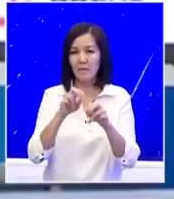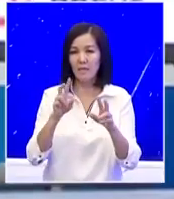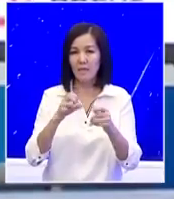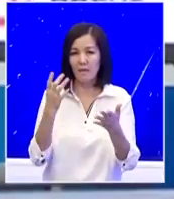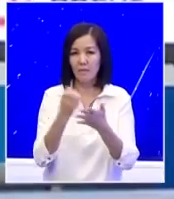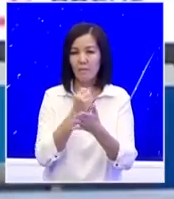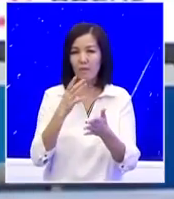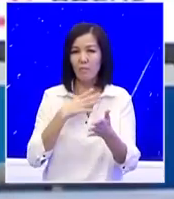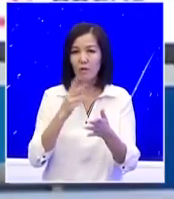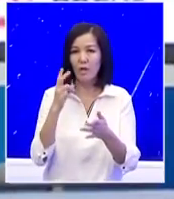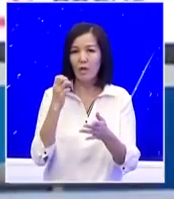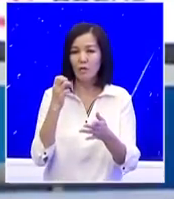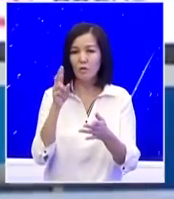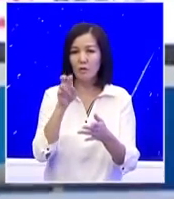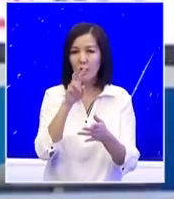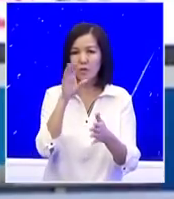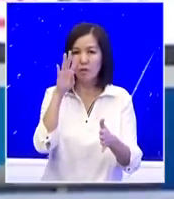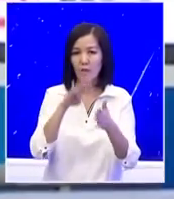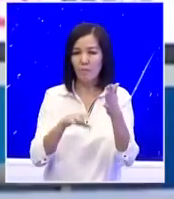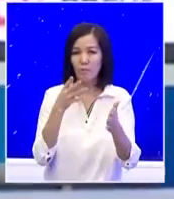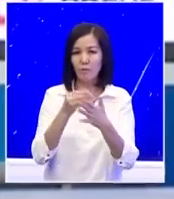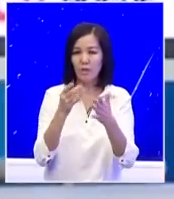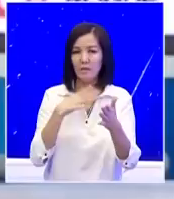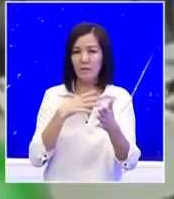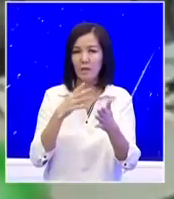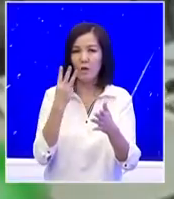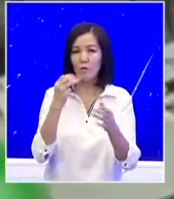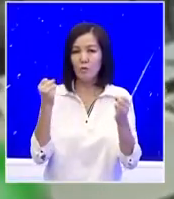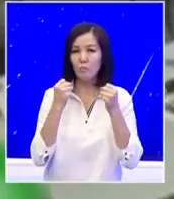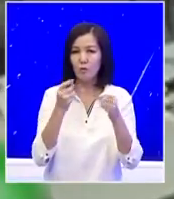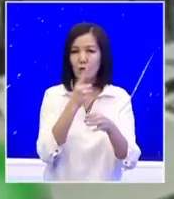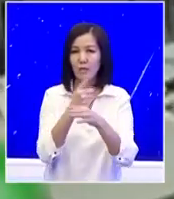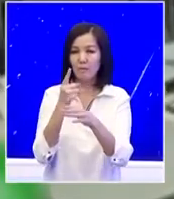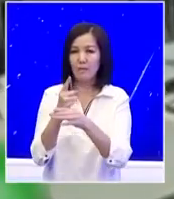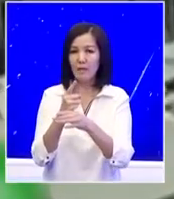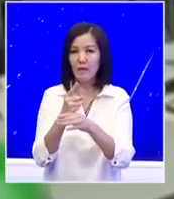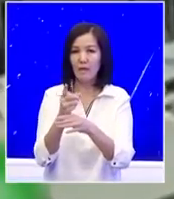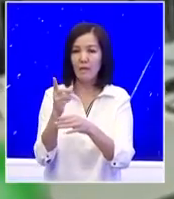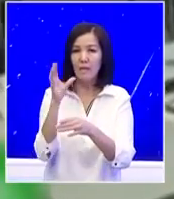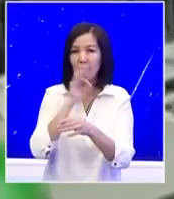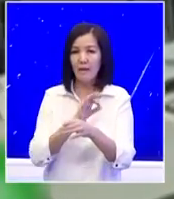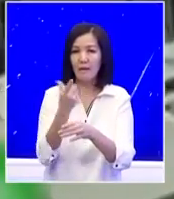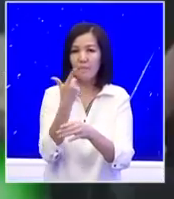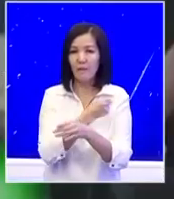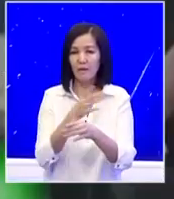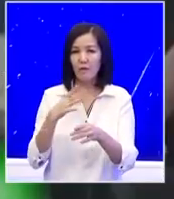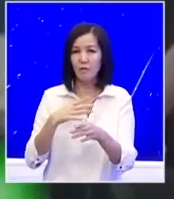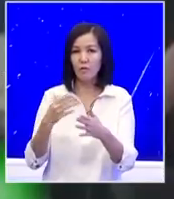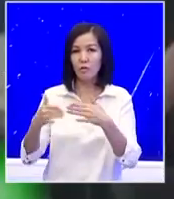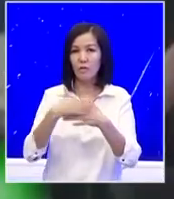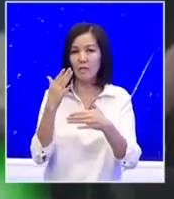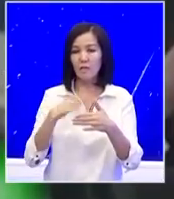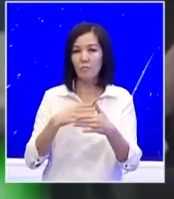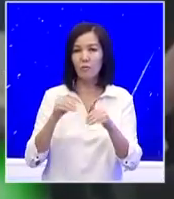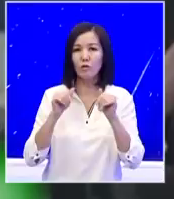себепті 200 мың ақш доллары көлемінде айыппұл салынды. Малайзияның 3 спортшысы тыйым салынған препаратты пайдаланғаны үшін жазаланып отыр. Бұл